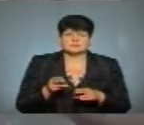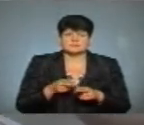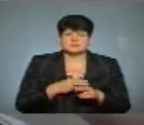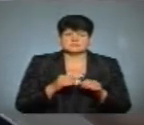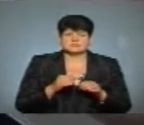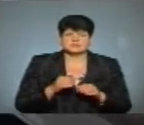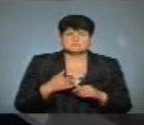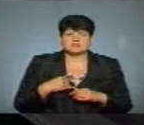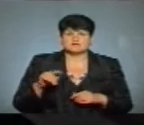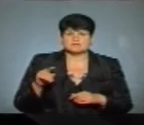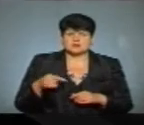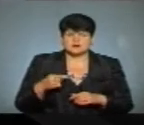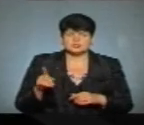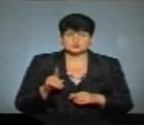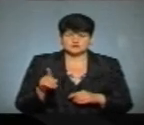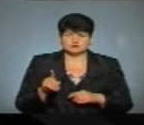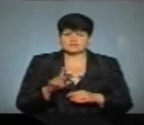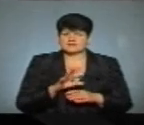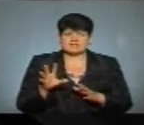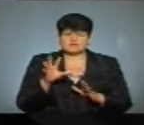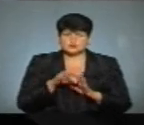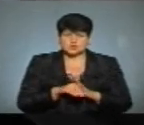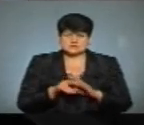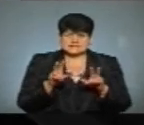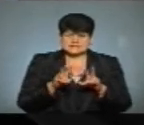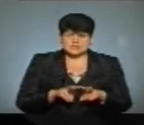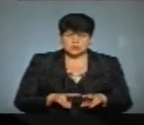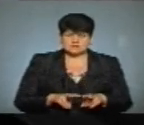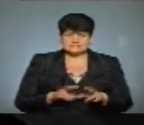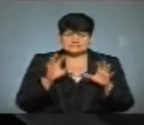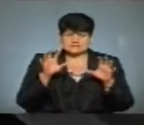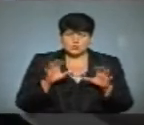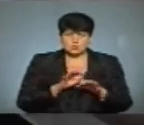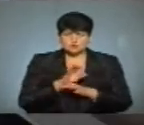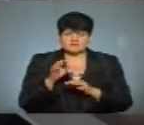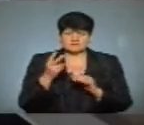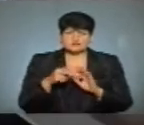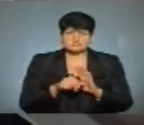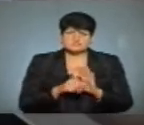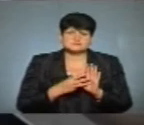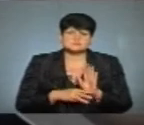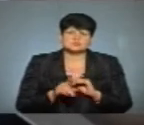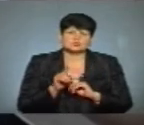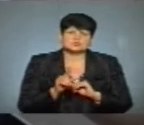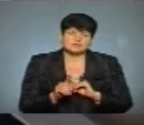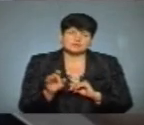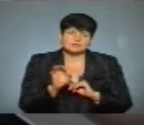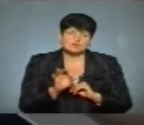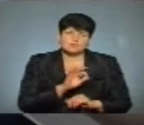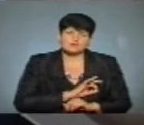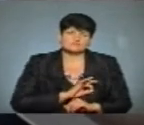Ми вимагаємо, щоб не вносилося на розгляд законопроект 2681 про